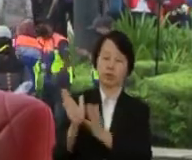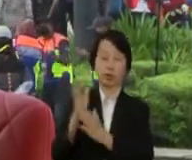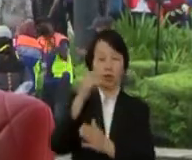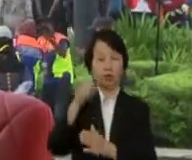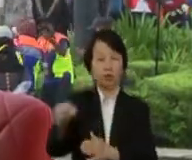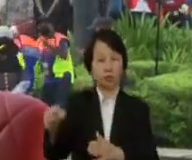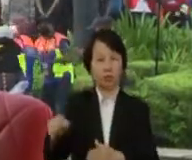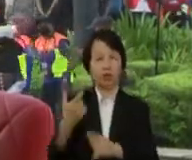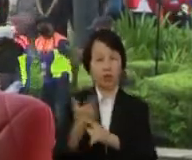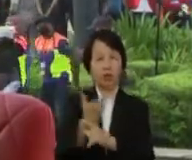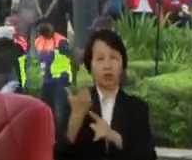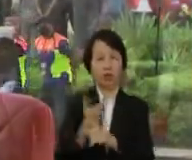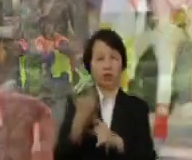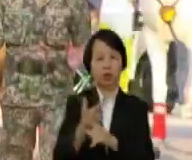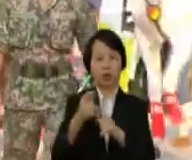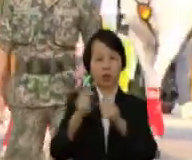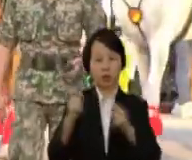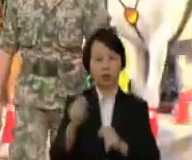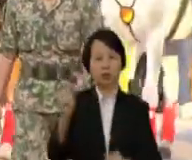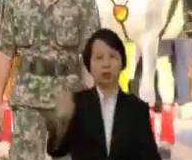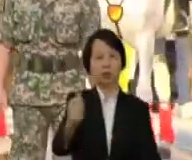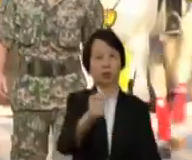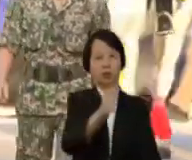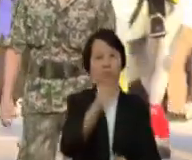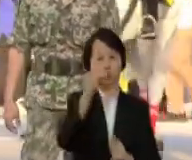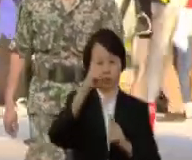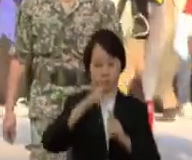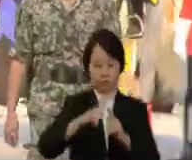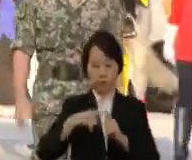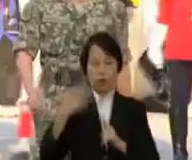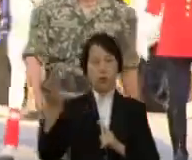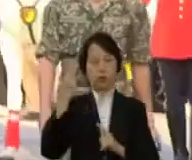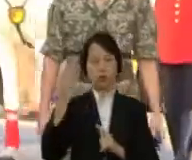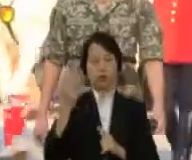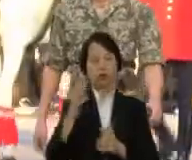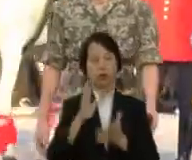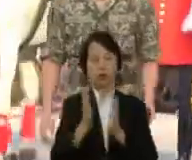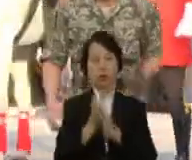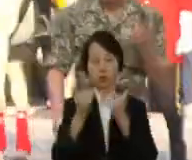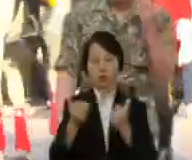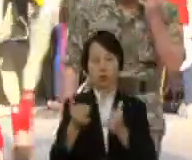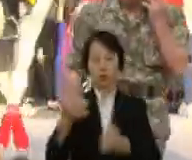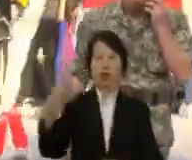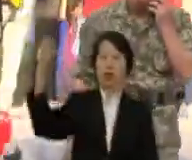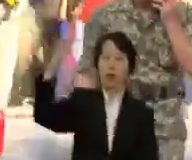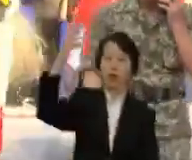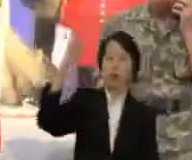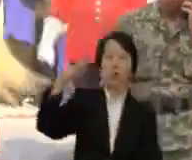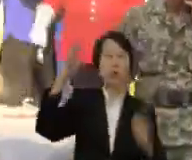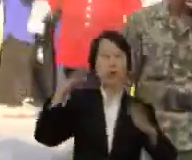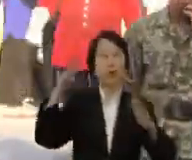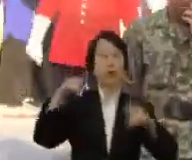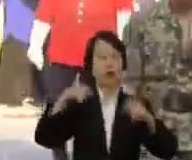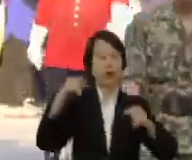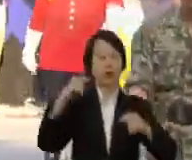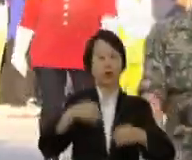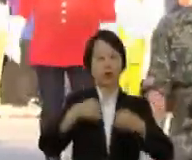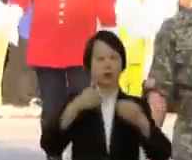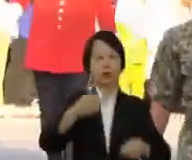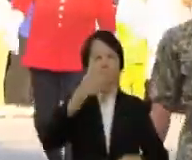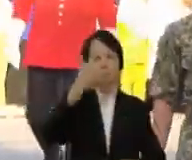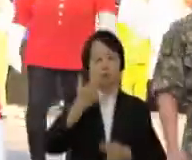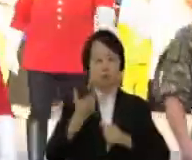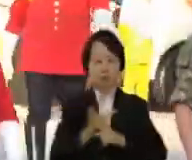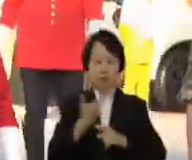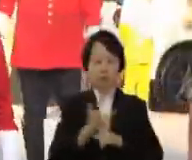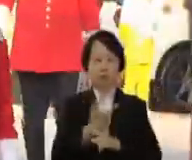mereka berlatih di tempat masing-masing sebulan yang lalu. Sejak 5 hari lalu mereka berpanas berhujan di sini untuk memberikan yang